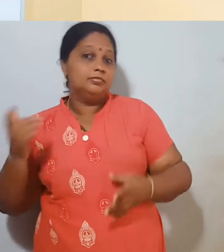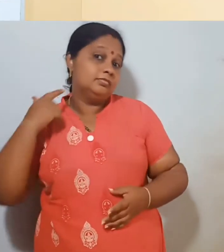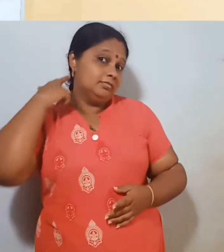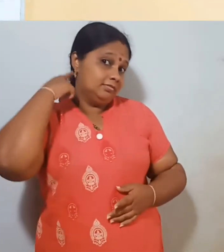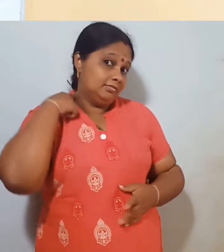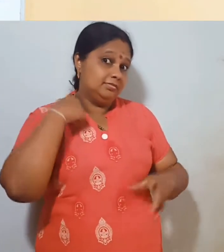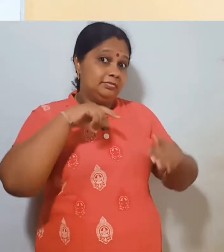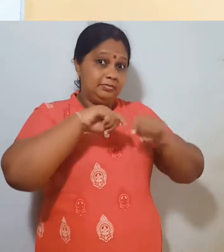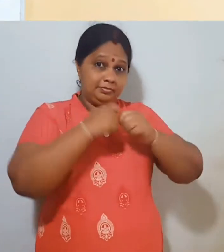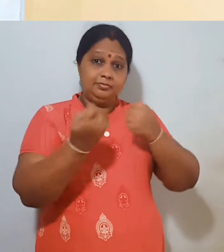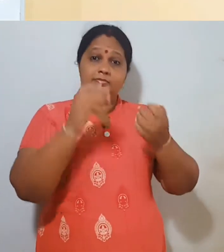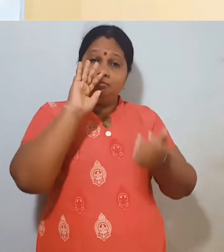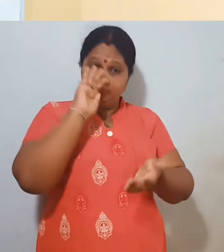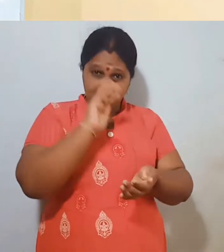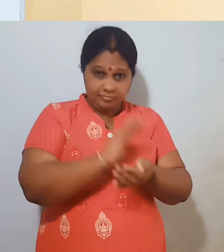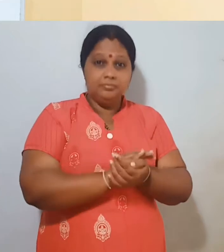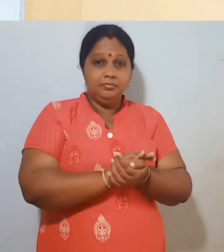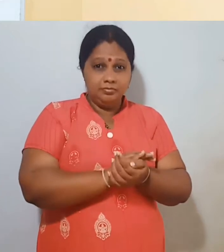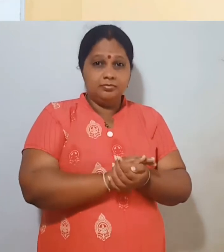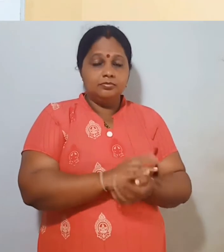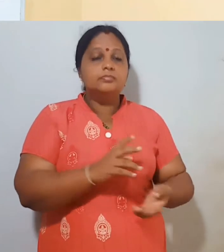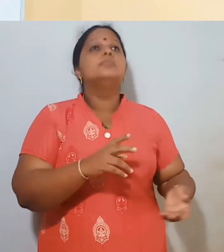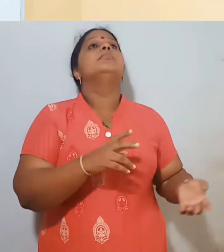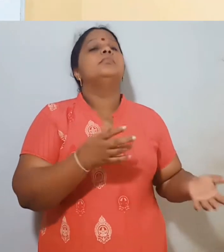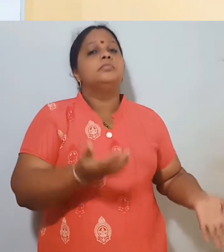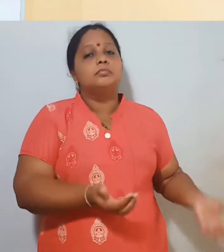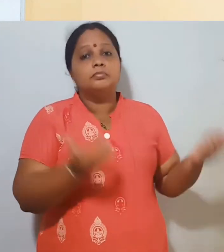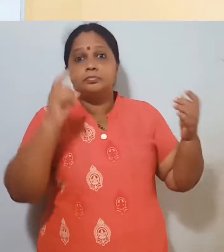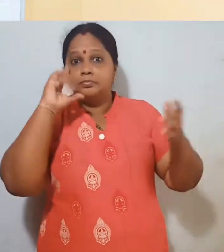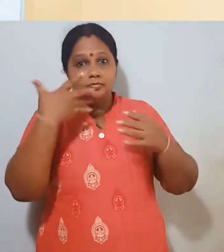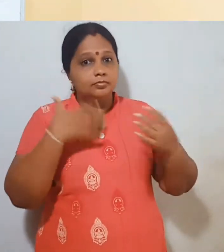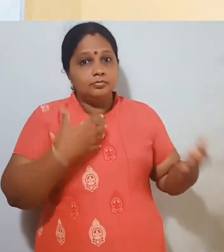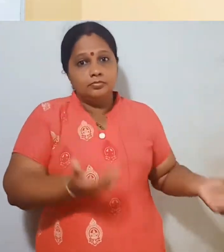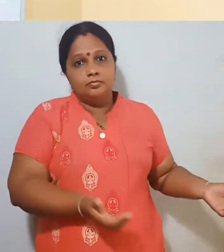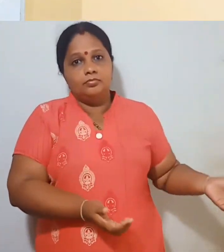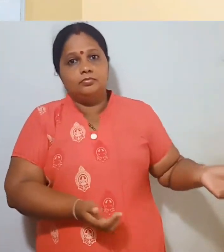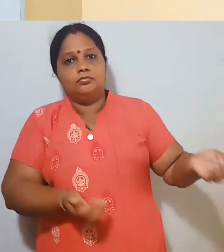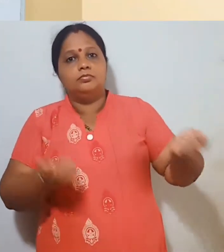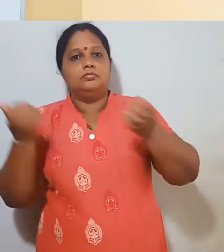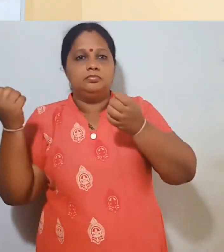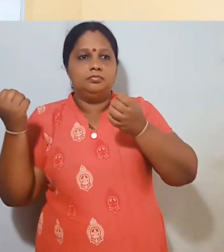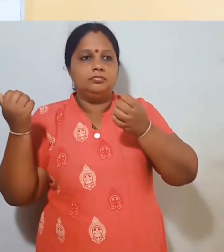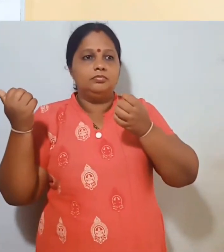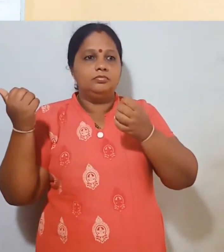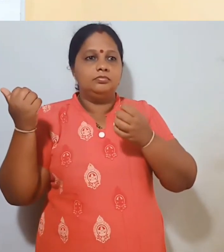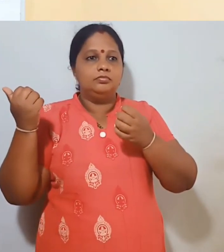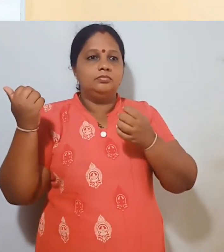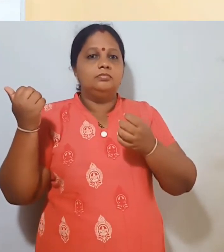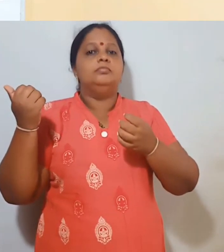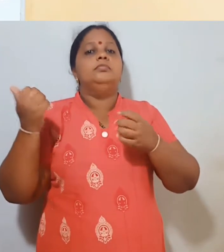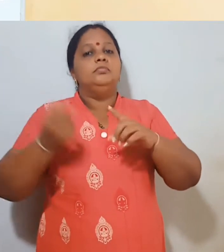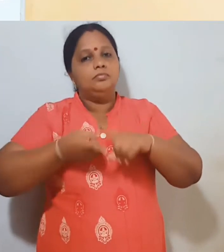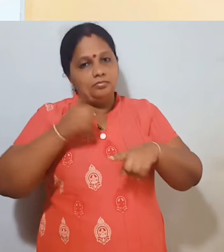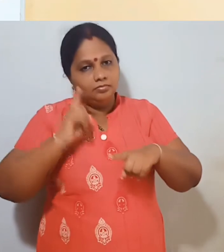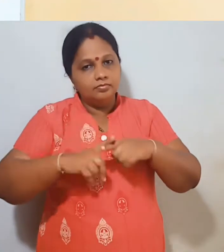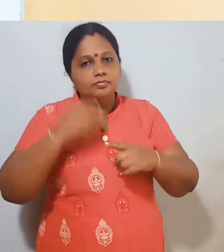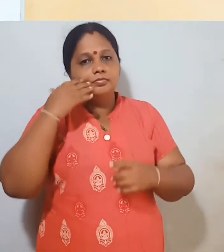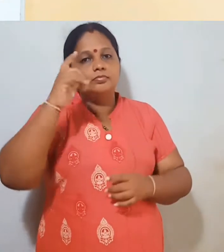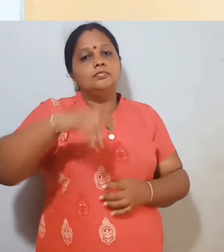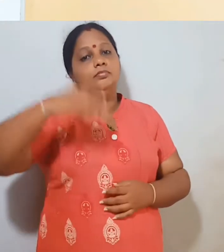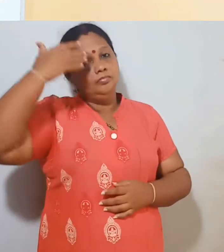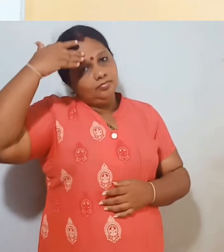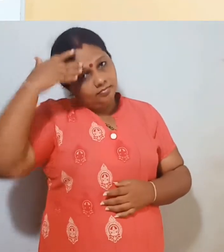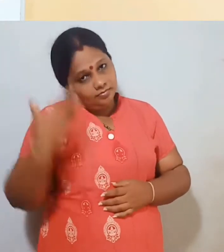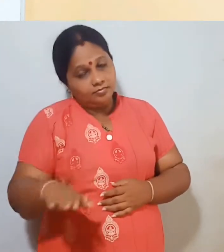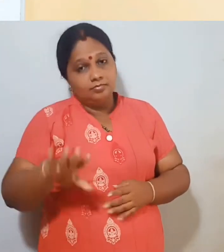அசைச்சு அந்த கழுத்தை பாதுகாக்காம அவரை தூக்கினமாக இருந்தால் அந்த இடத்திலேயே அவர் மரணிக்கிறதுக்கோ